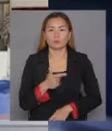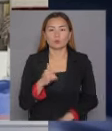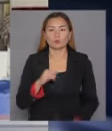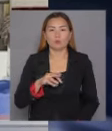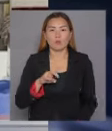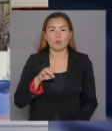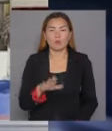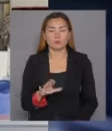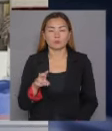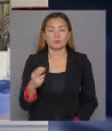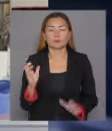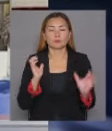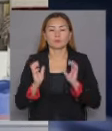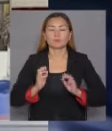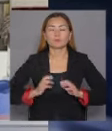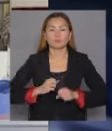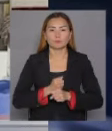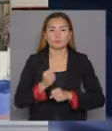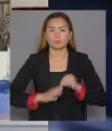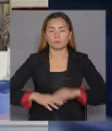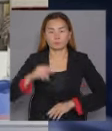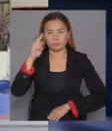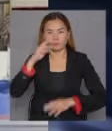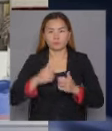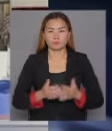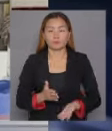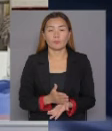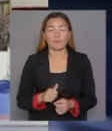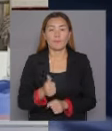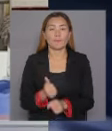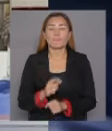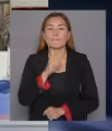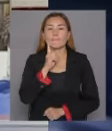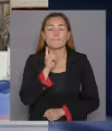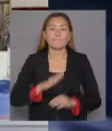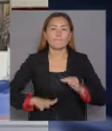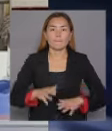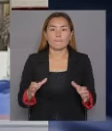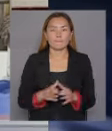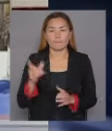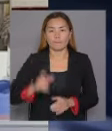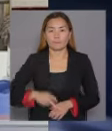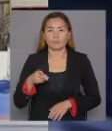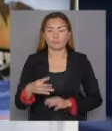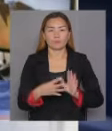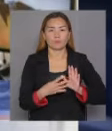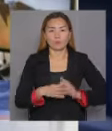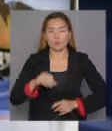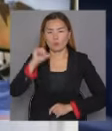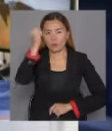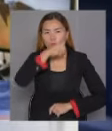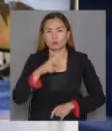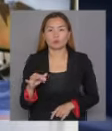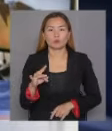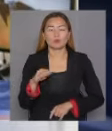атындағы Евразия ұлттық университетін саясаттану мамандығы бойынша бітірген. Президент жастар кадр резервінің мүшесі. 2009 жылдан бастап Нұр